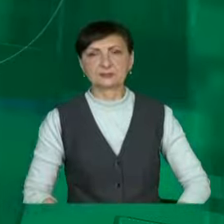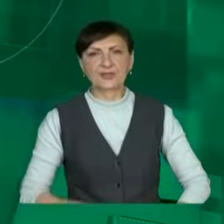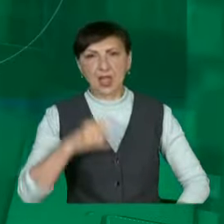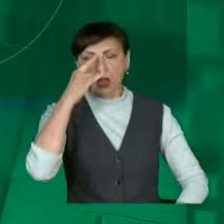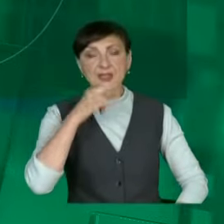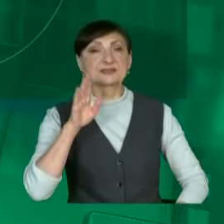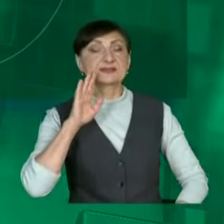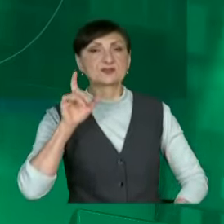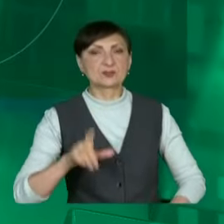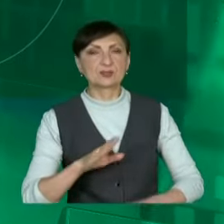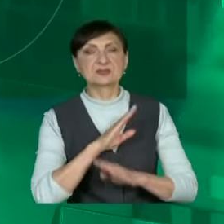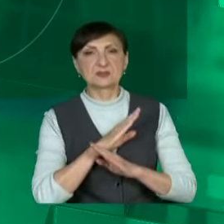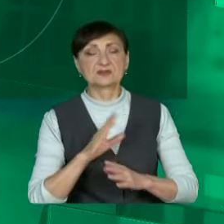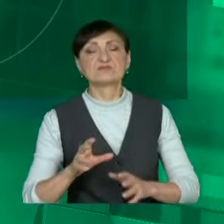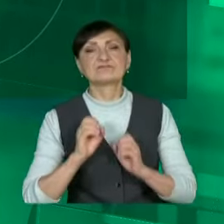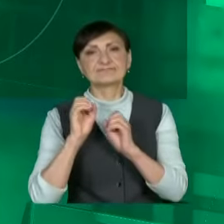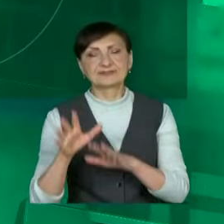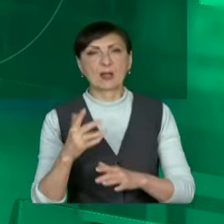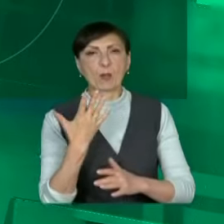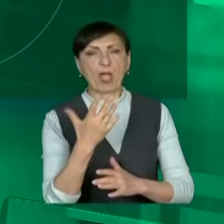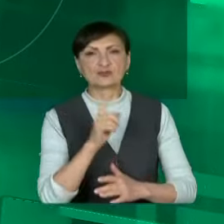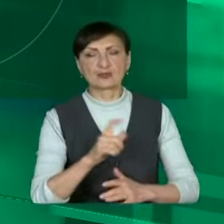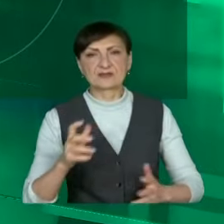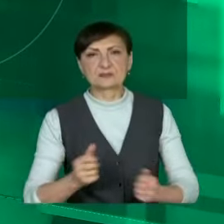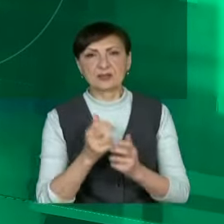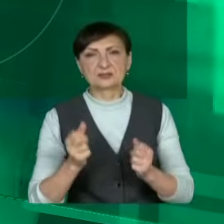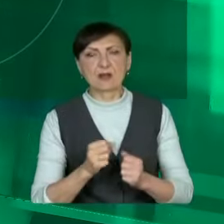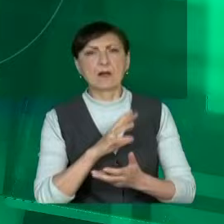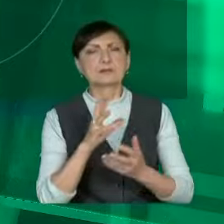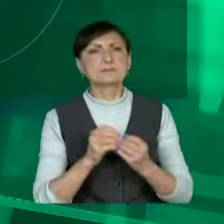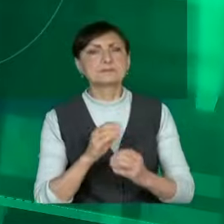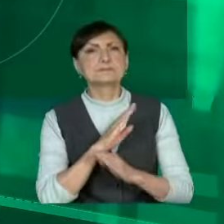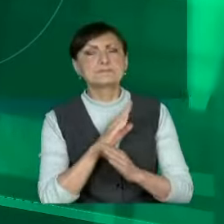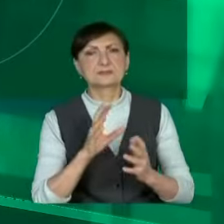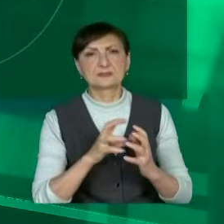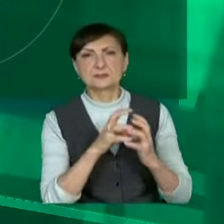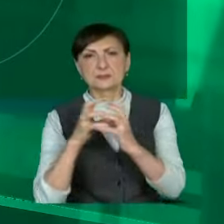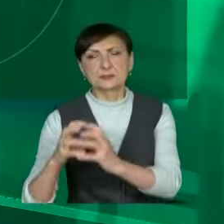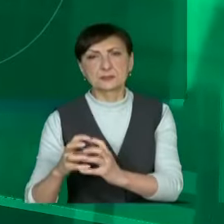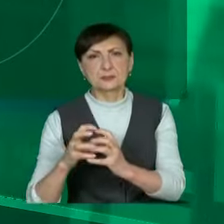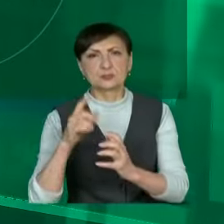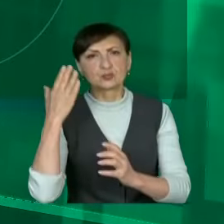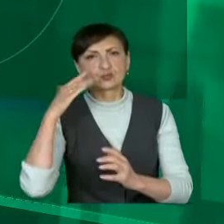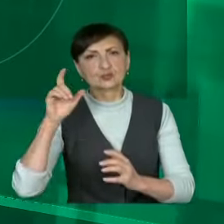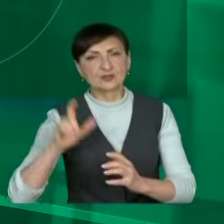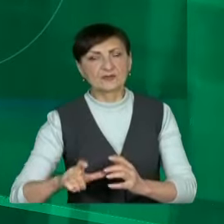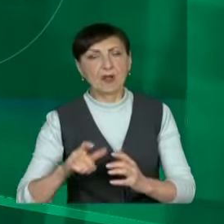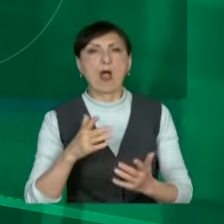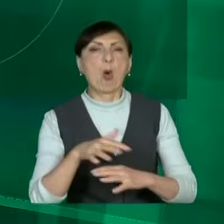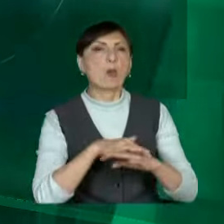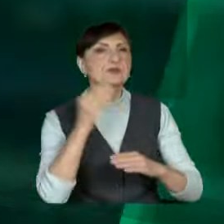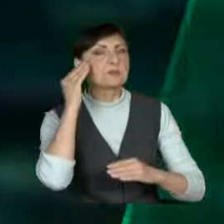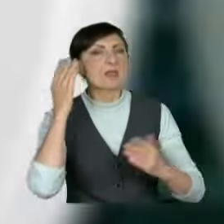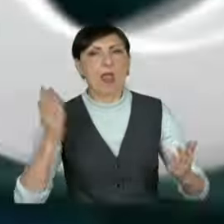Казахстанка после смерти стала донором и спасла 5 жизней. Какое значение имеет посмертная трансплантация органов и как к этому относится общество?